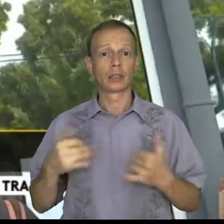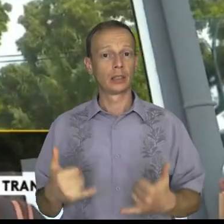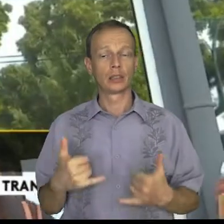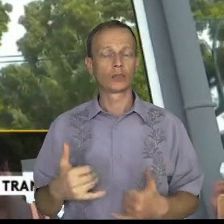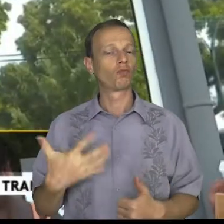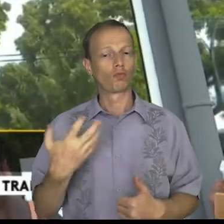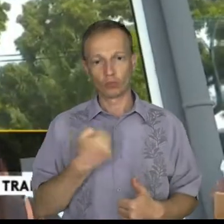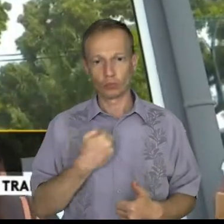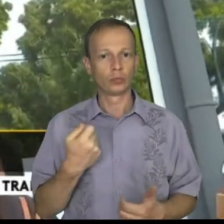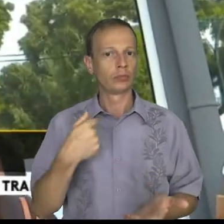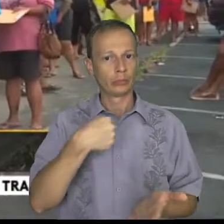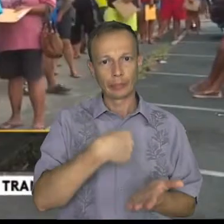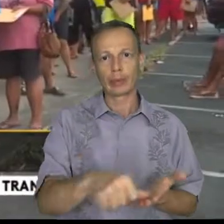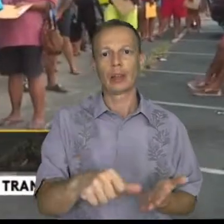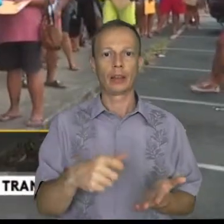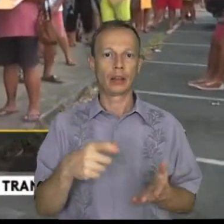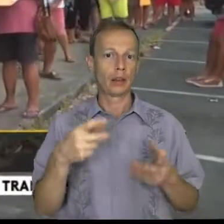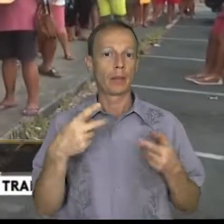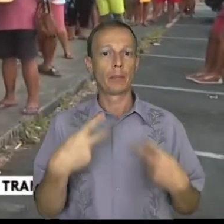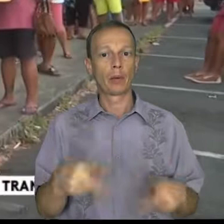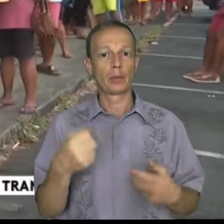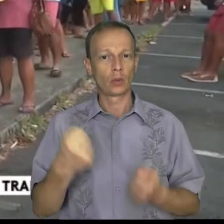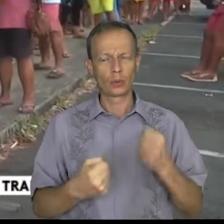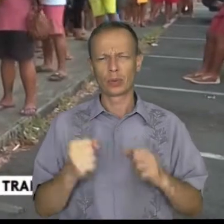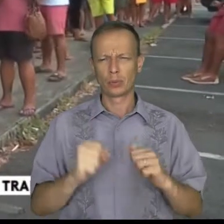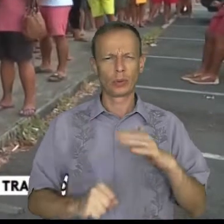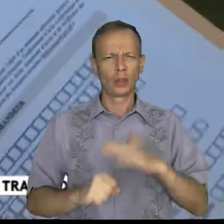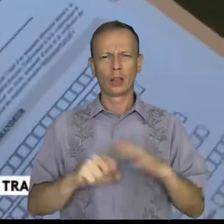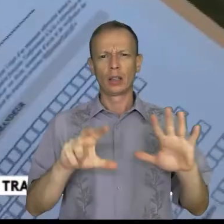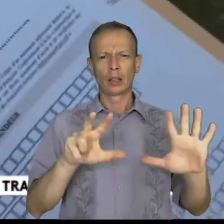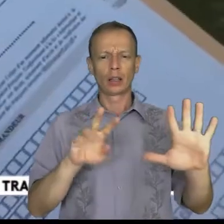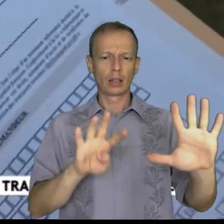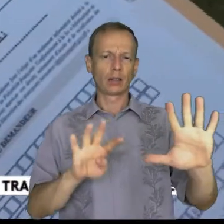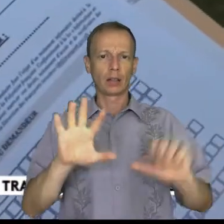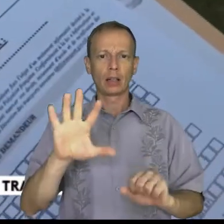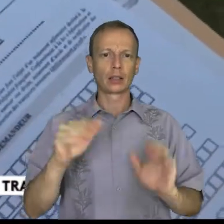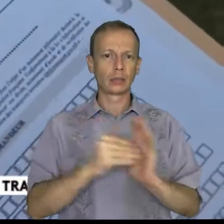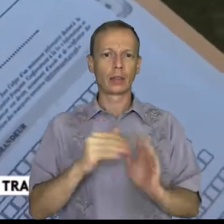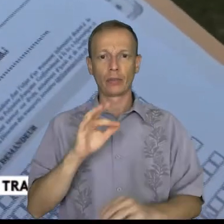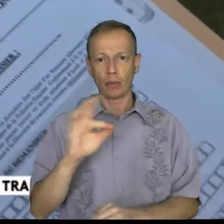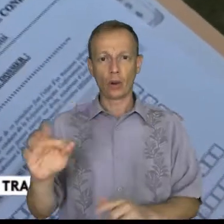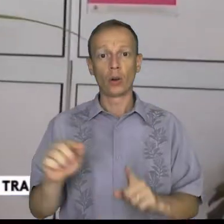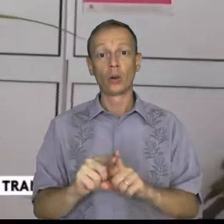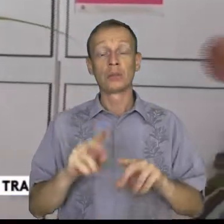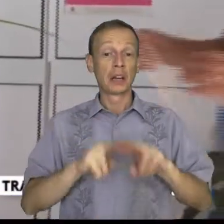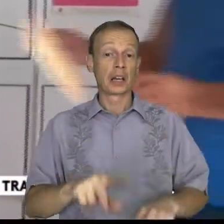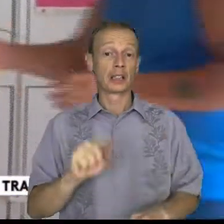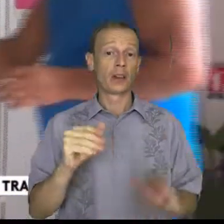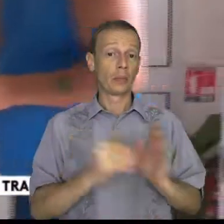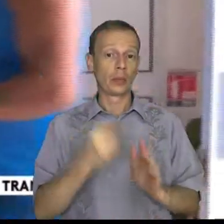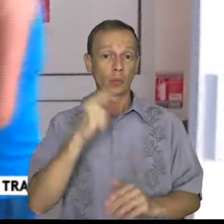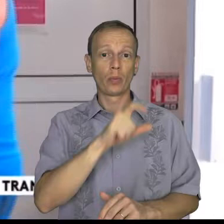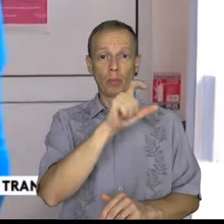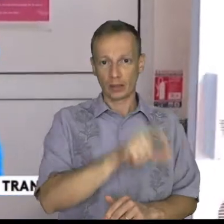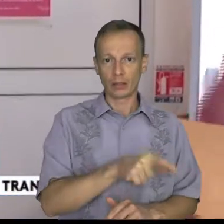de conduire. En effet, le territoire prend en charge depuis quelques semaines déjà une grande partie des frais à hauteur de 95